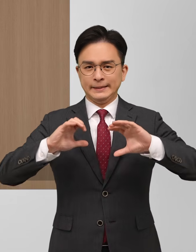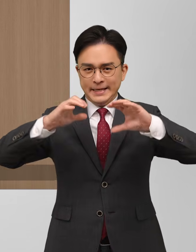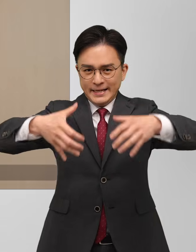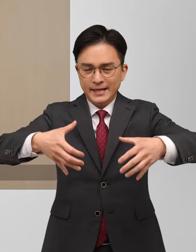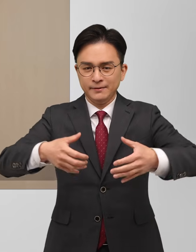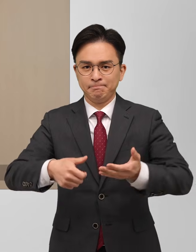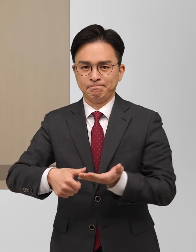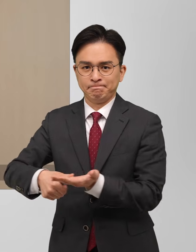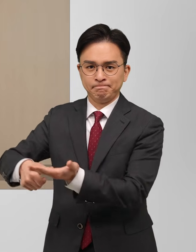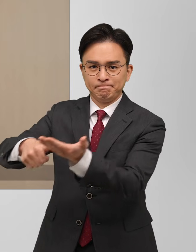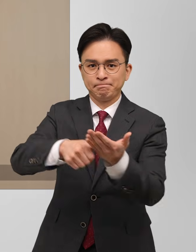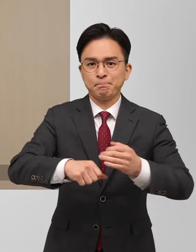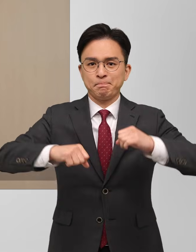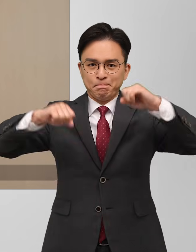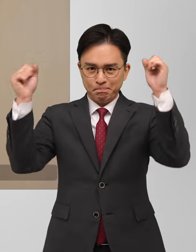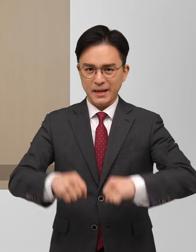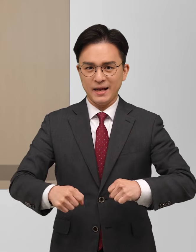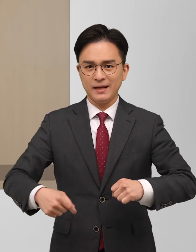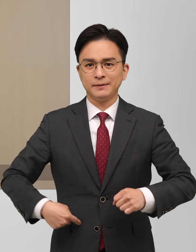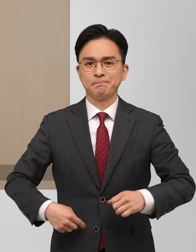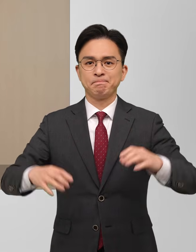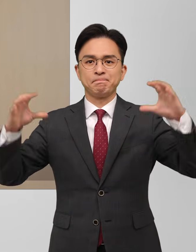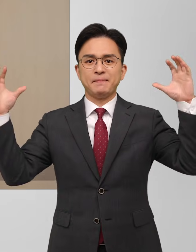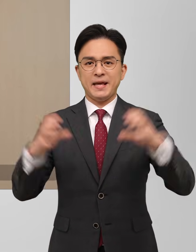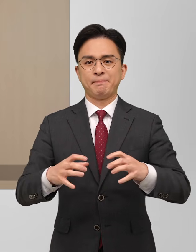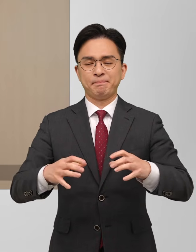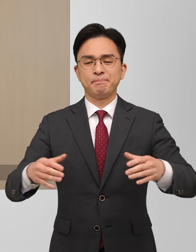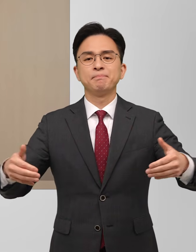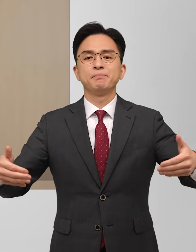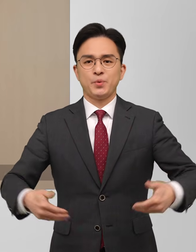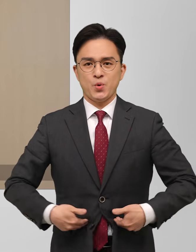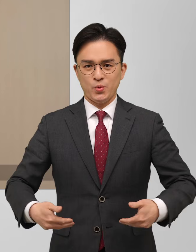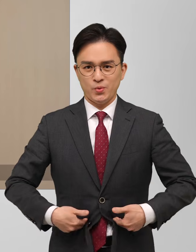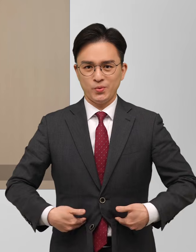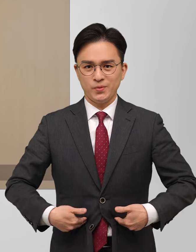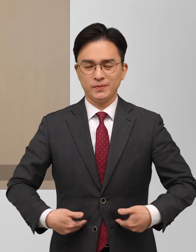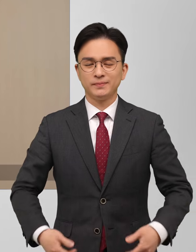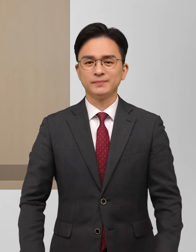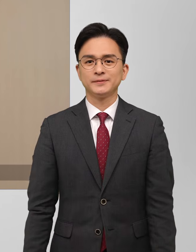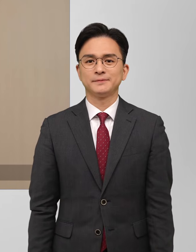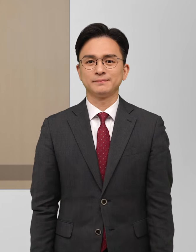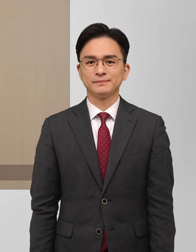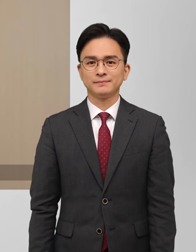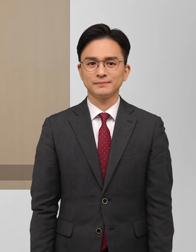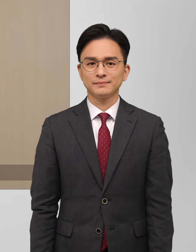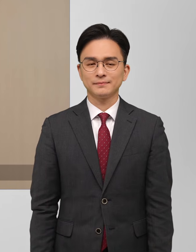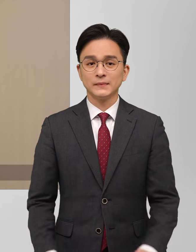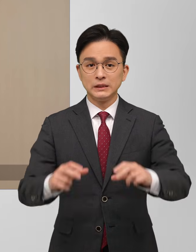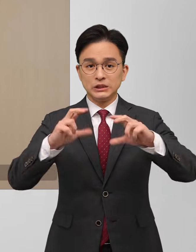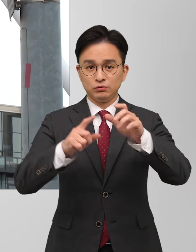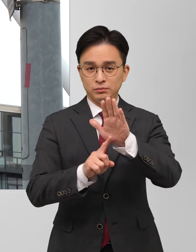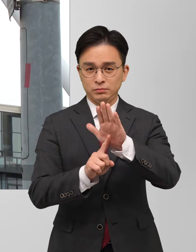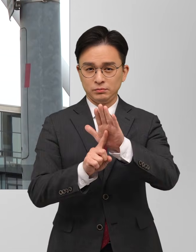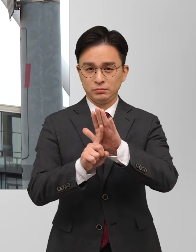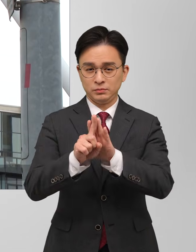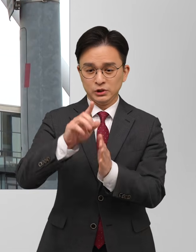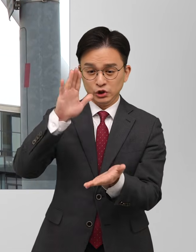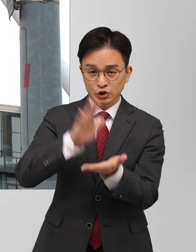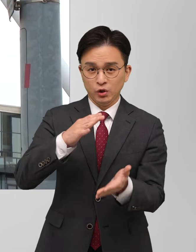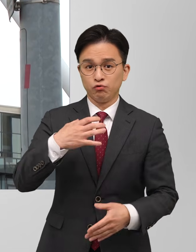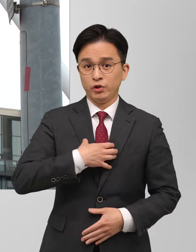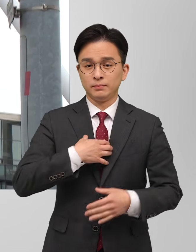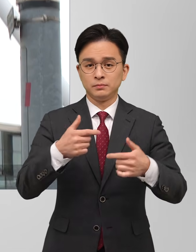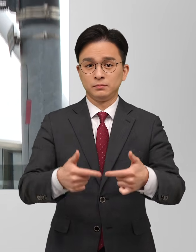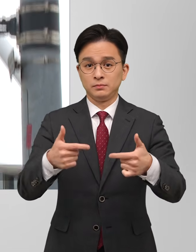협약을 통해 전체의 동참과 노력을 이끌어내는 방향으로 제도를 설계할 필요성이 있다는 것을 의미합니다. 이러한